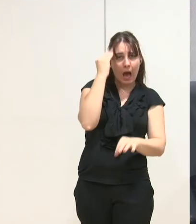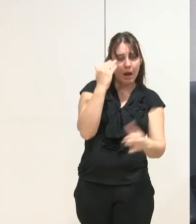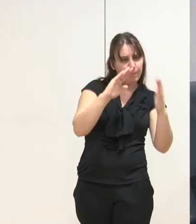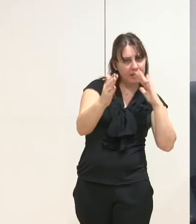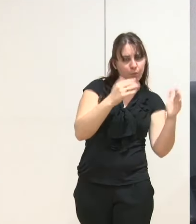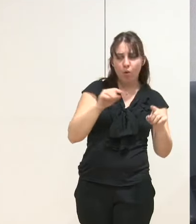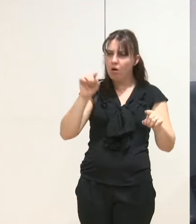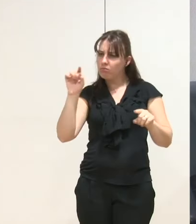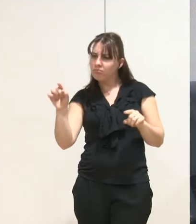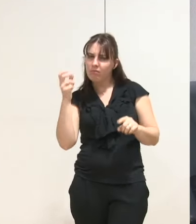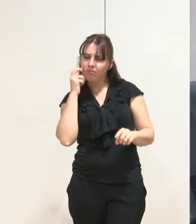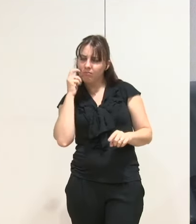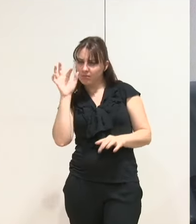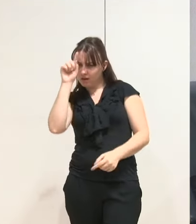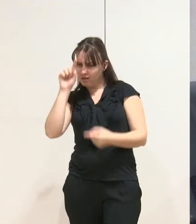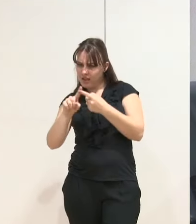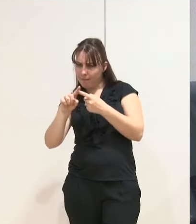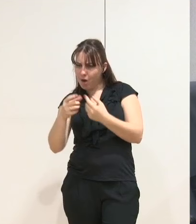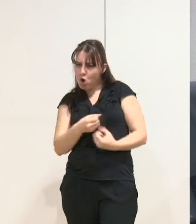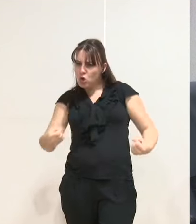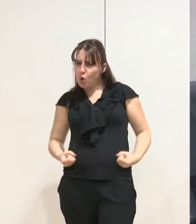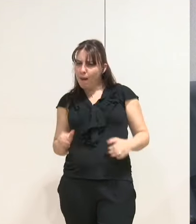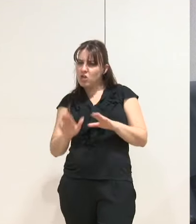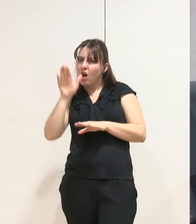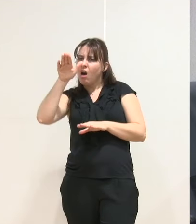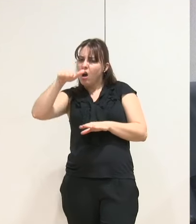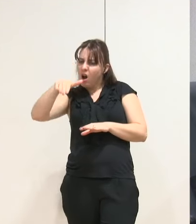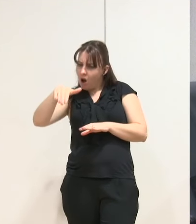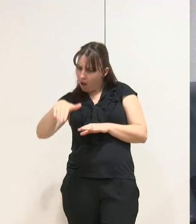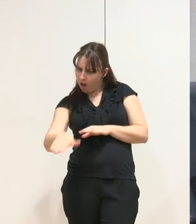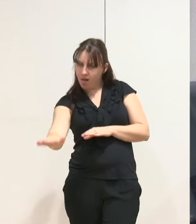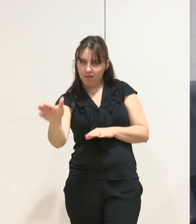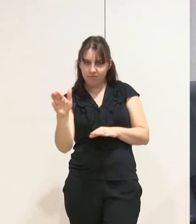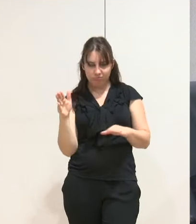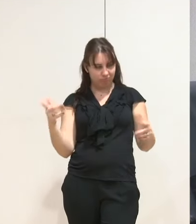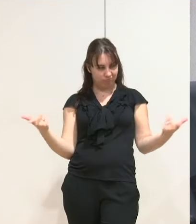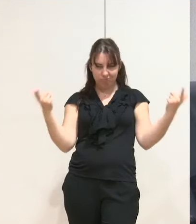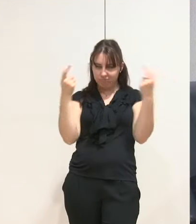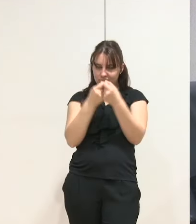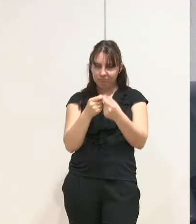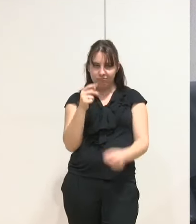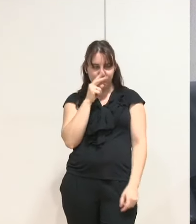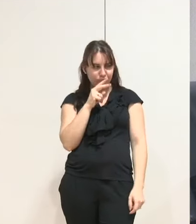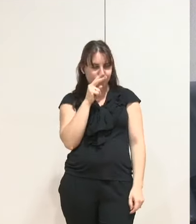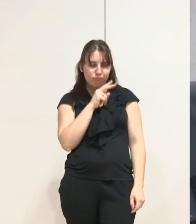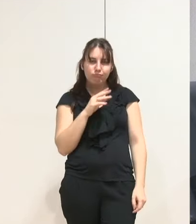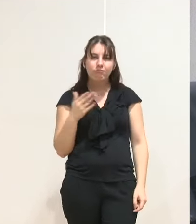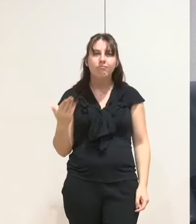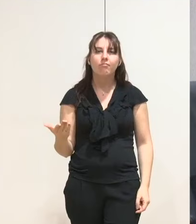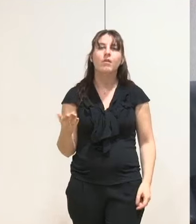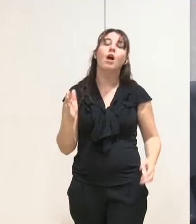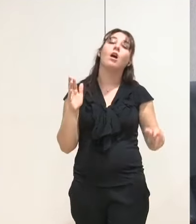la fameuse inversion de la courbe du chômage et je veux dire tout en